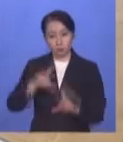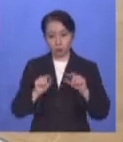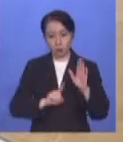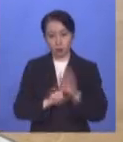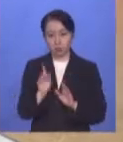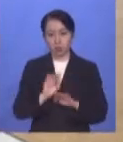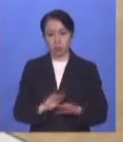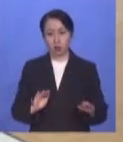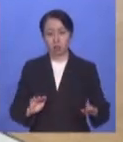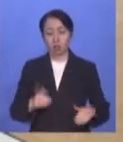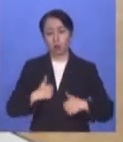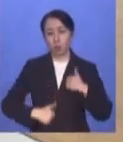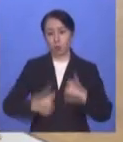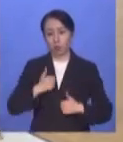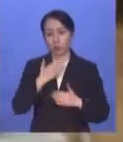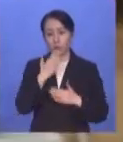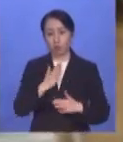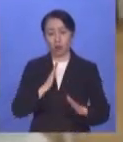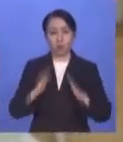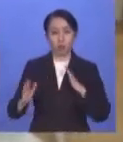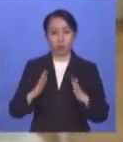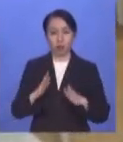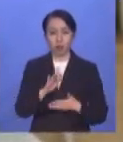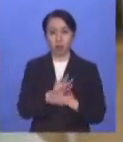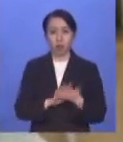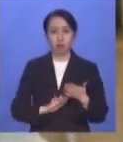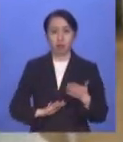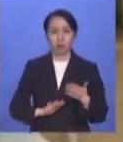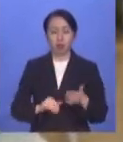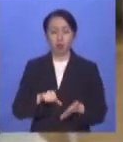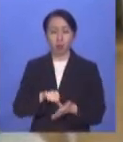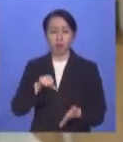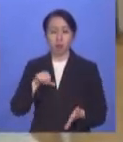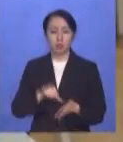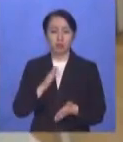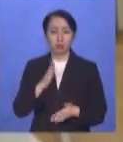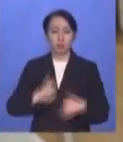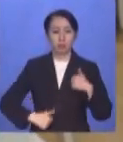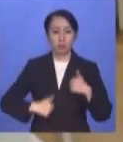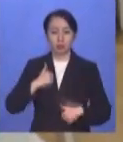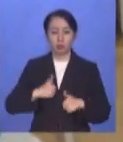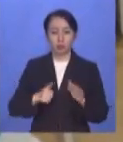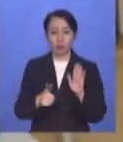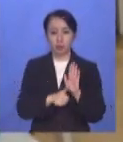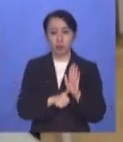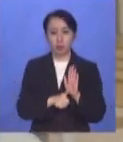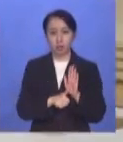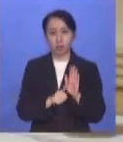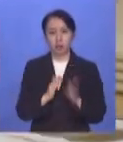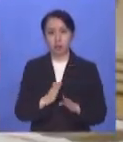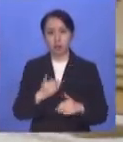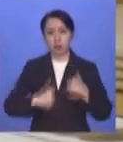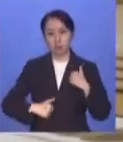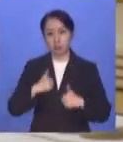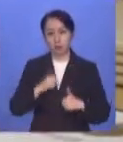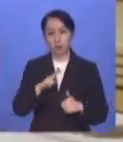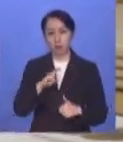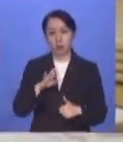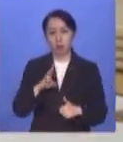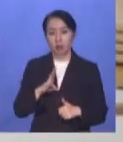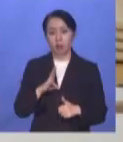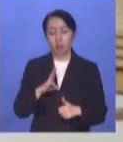начались каникулы, а конкурсы у любителей робототехники продолжаются. Участники будут состязаться по 6 видам. В соревнованиях по